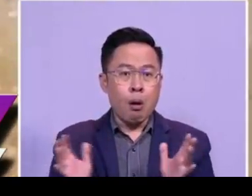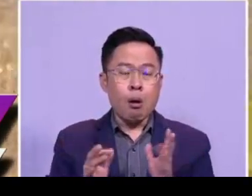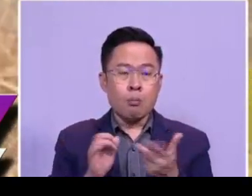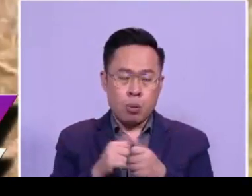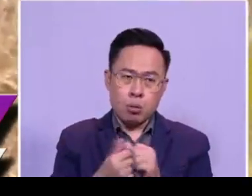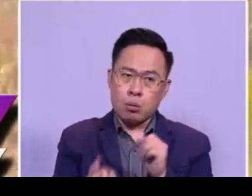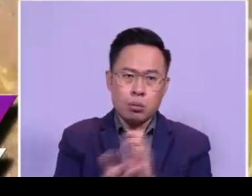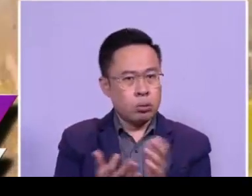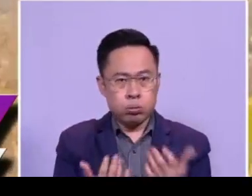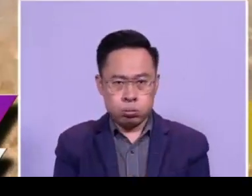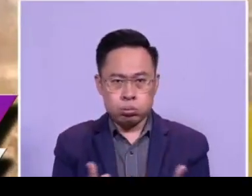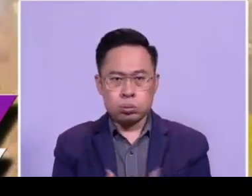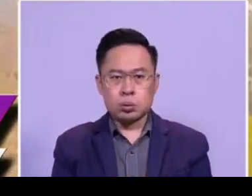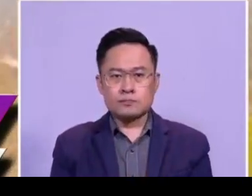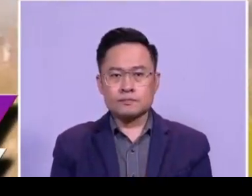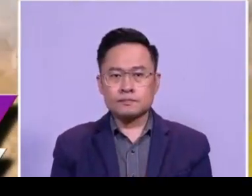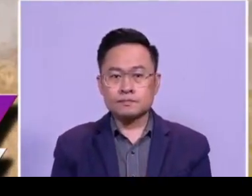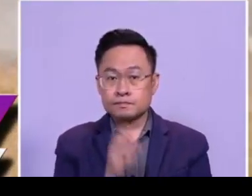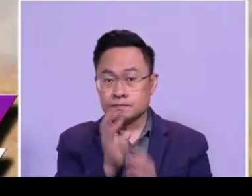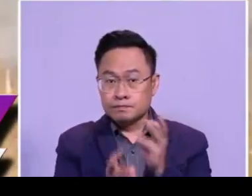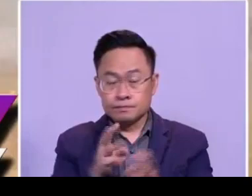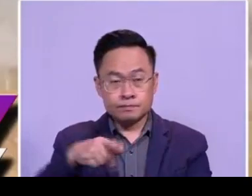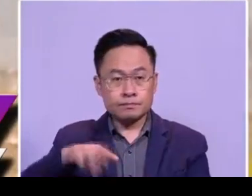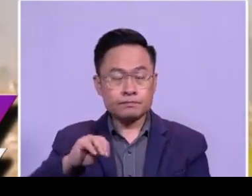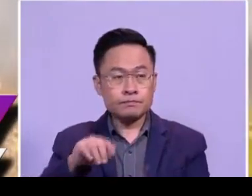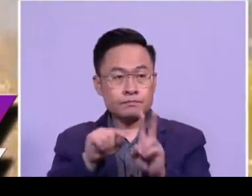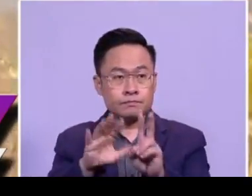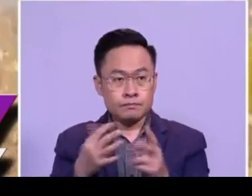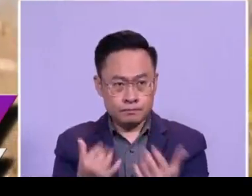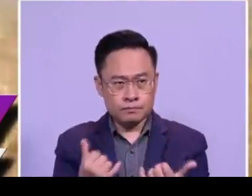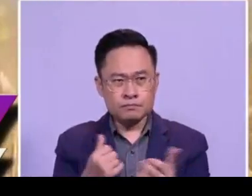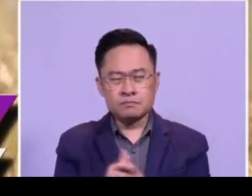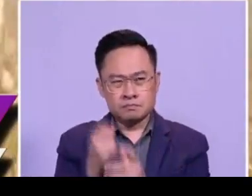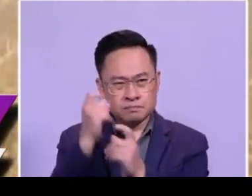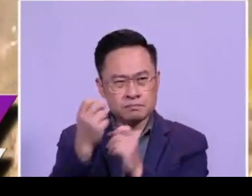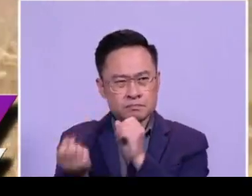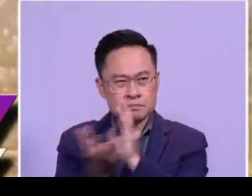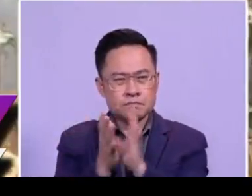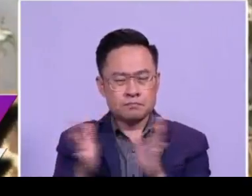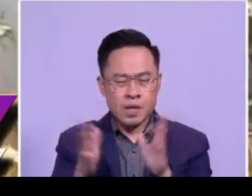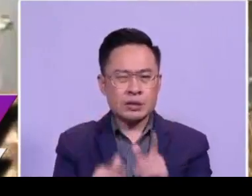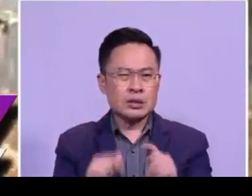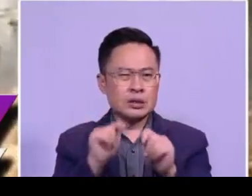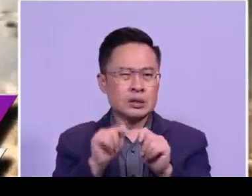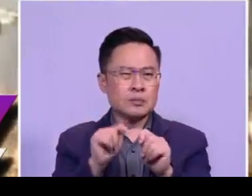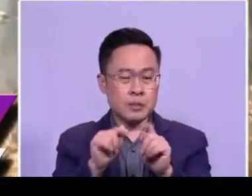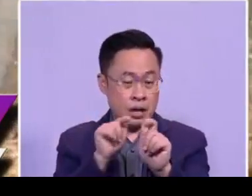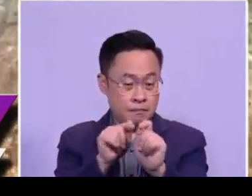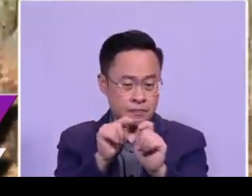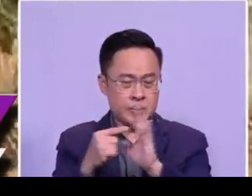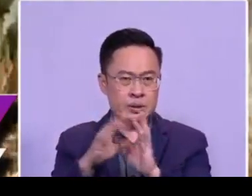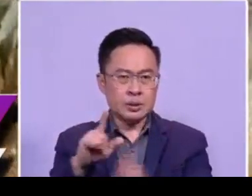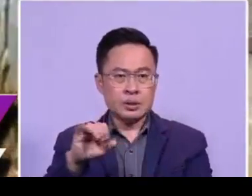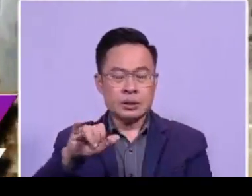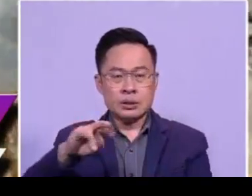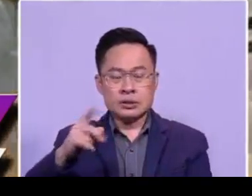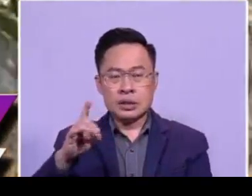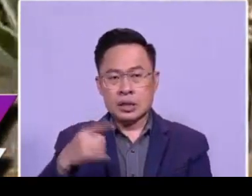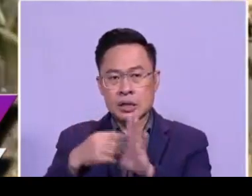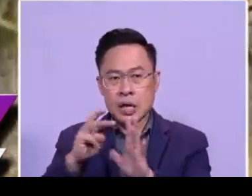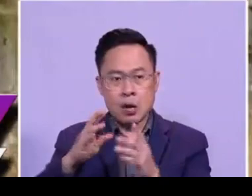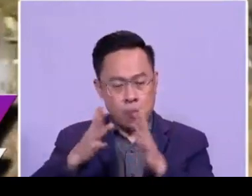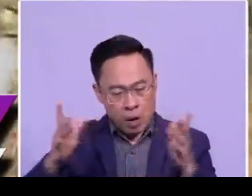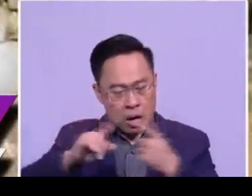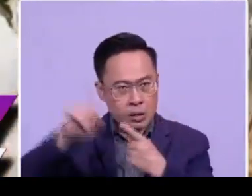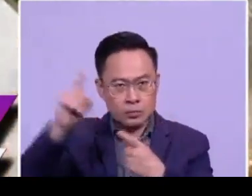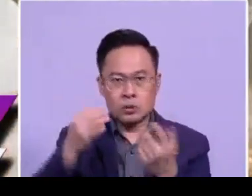บบนี้ซึ่ง PM 2.5 เช้าวันนี้สูงสุดก็ยังคงเป็นตำบลเมืองนะอำเภอเชียงดาวนี่คือครองแชมป์ตลอด